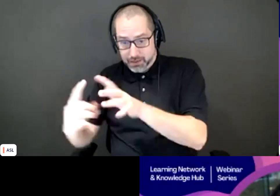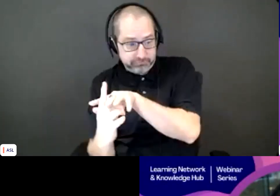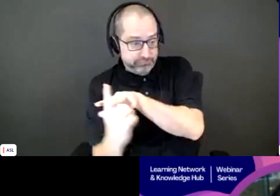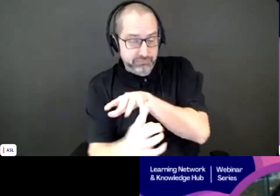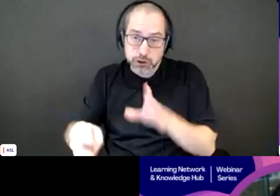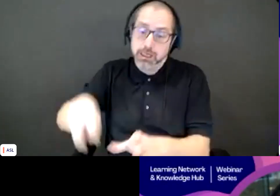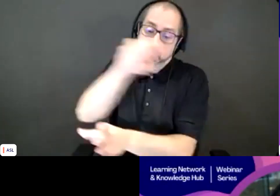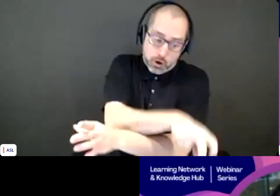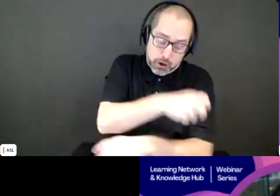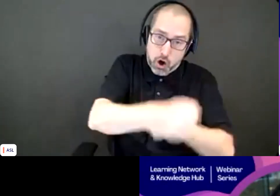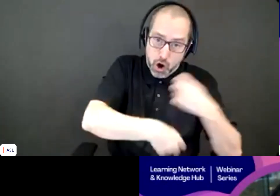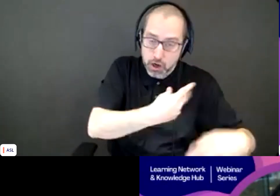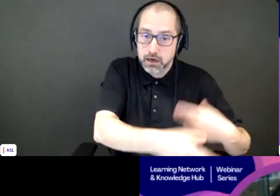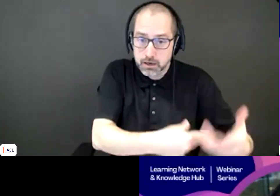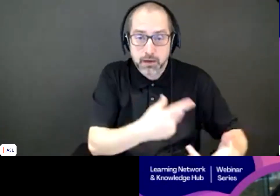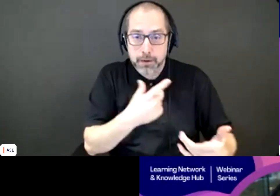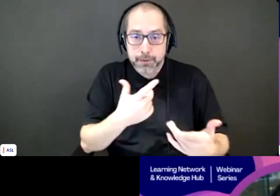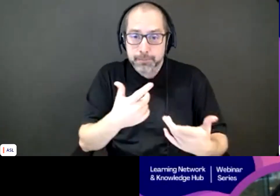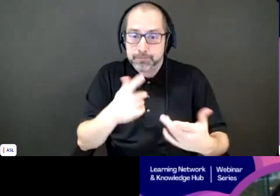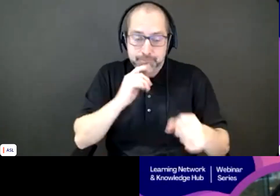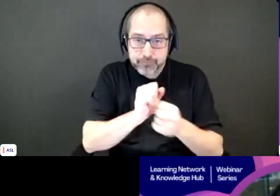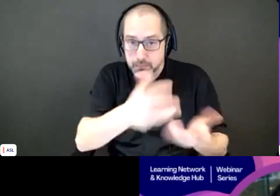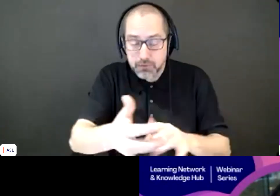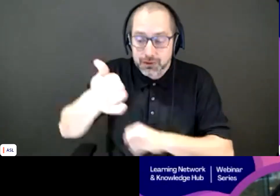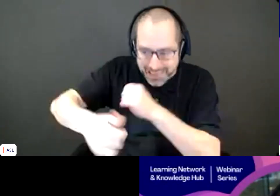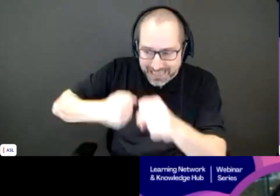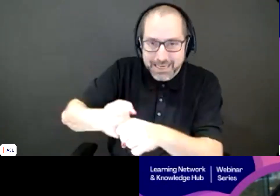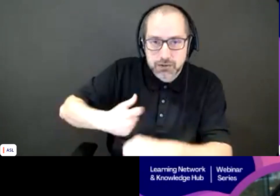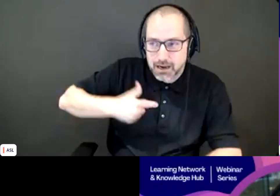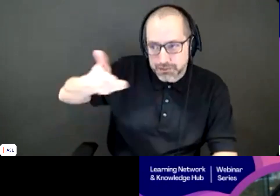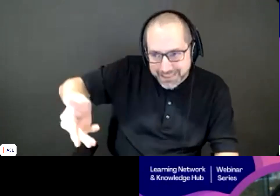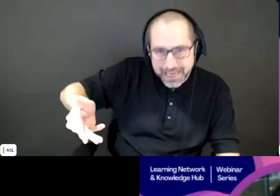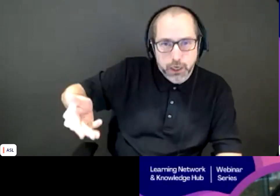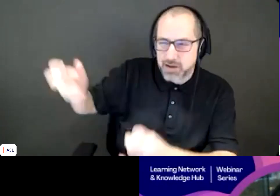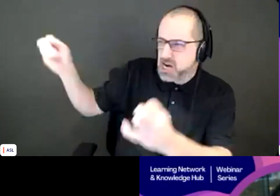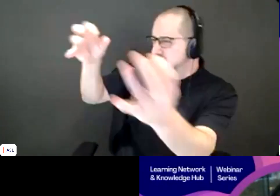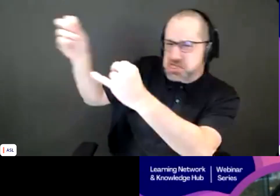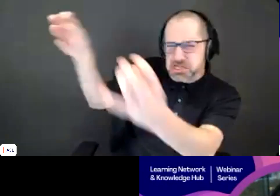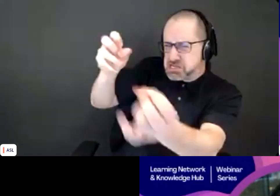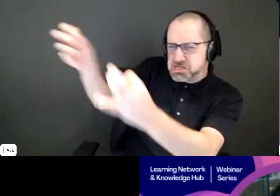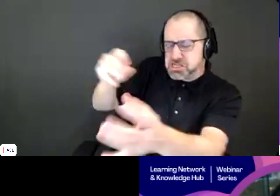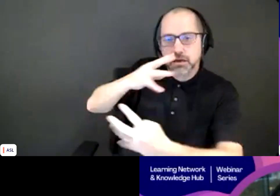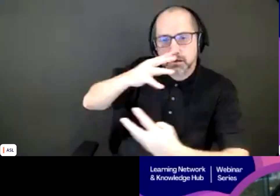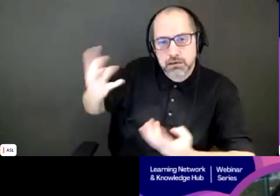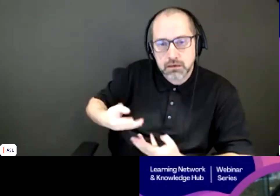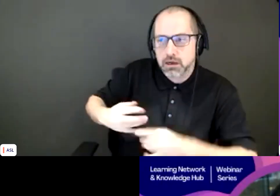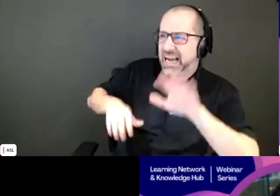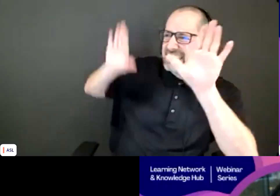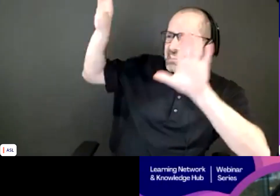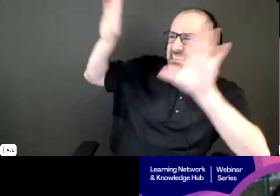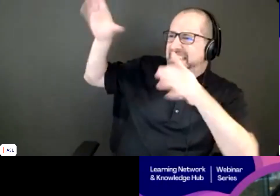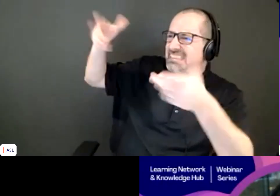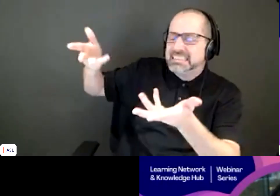déplacement afin de sauver mon frère lors d'une lors d'un canapé pendant 10 ans j'étais là mais il y a personne qui a écouté mes appels